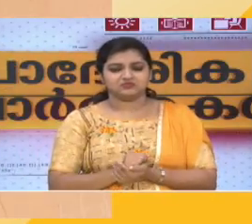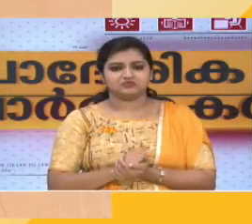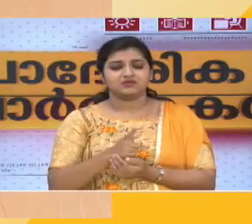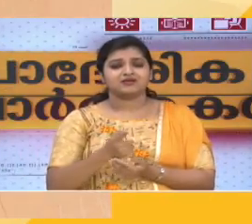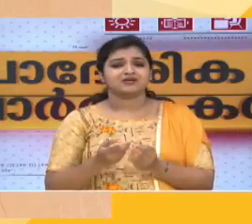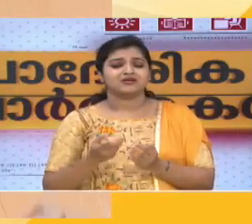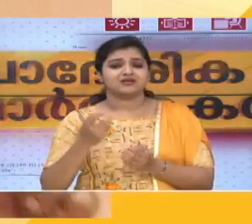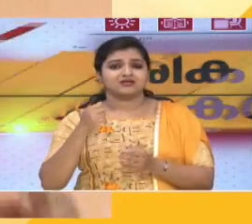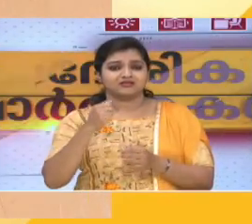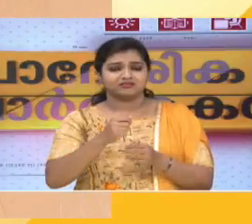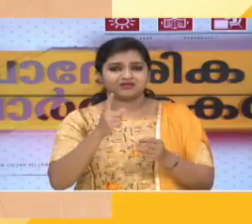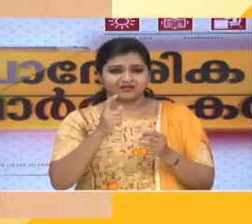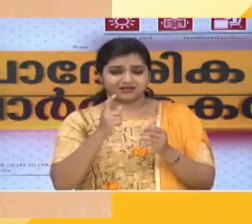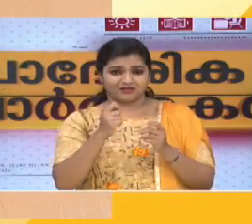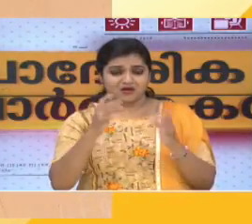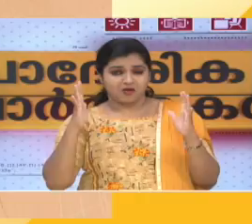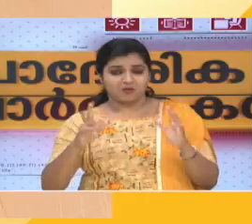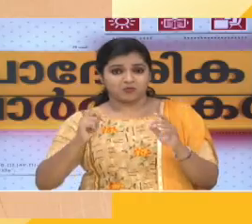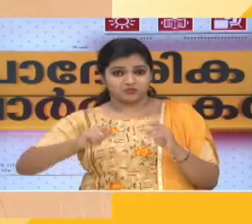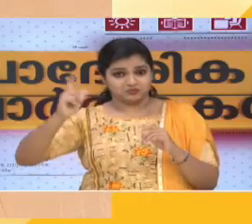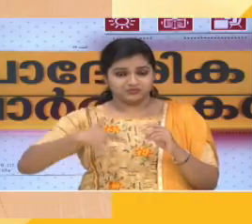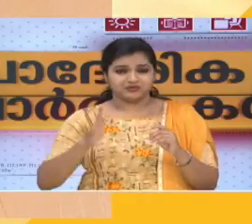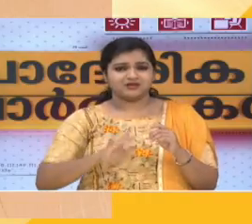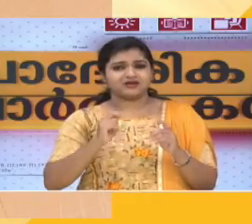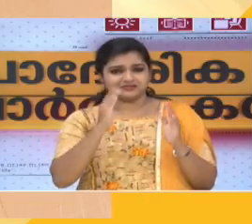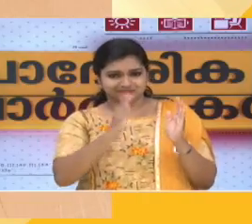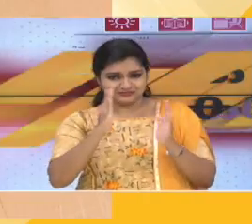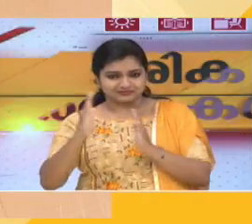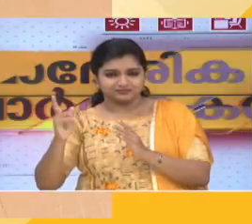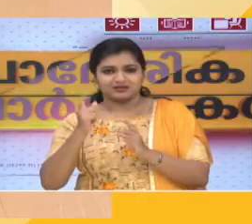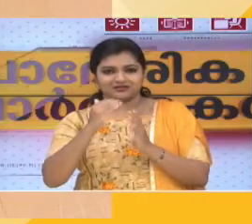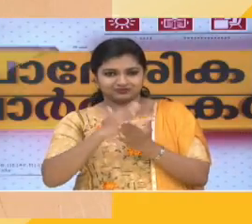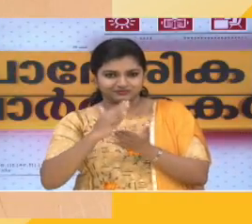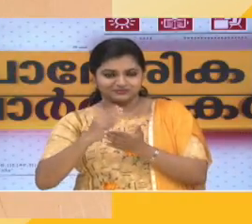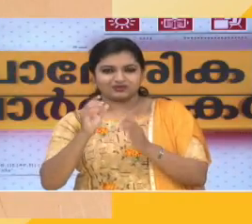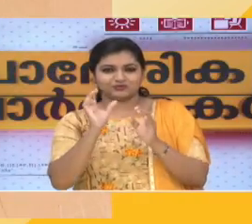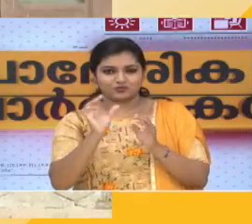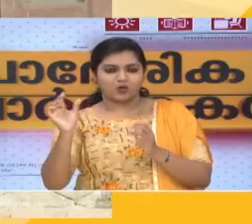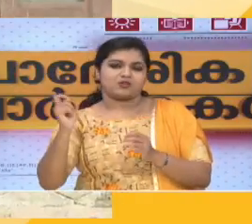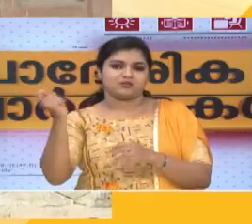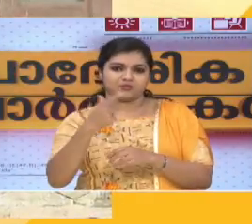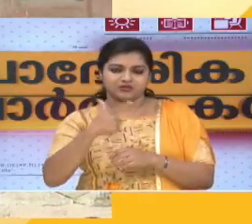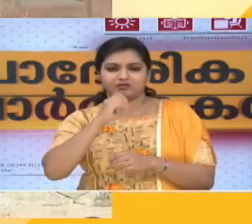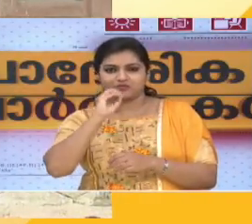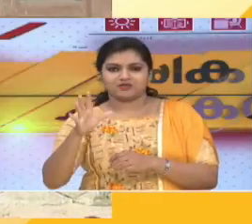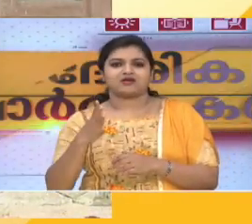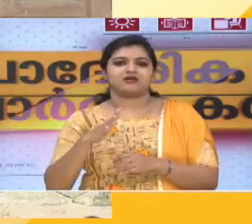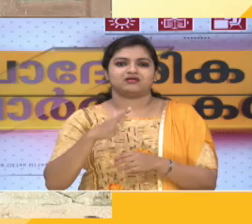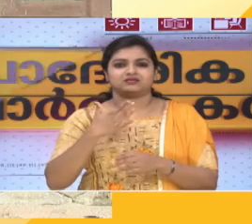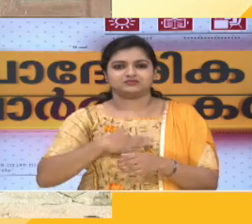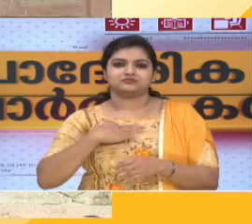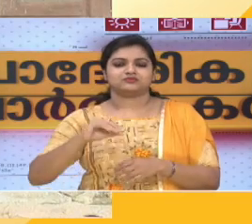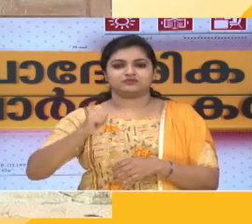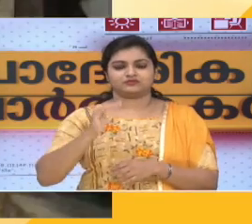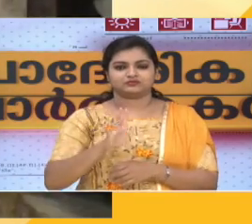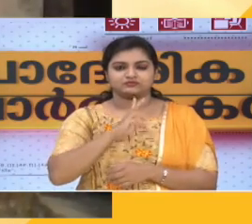ചെയ്യേണ്ട കാര്യം എന്ന് വെച്ചാൽ ഇത് ഗഡുക്കളായിട്ട് കൊടുക്കാനുള്ള, ഗഡുക്കളാക്കി കൊടുത്ത് അവരുടെ ഈ വിഷമത്തിന് ഒരു പരിഹാരം കാണുക. കുടിശ്ശിക തുക അടച്ചു തീർക്കാനുള്ള